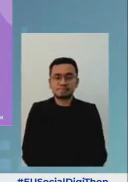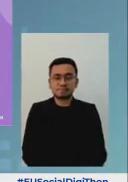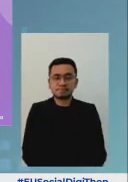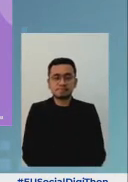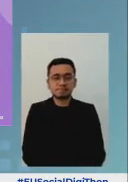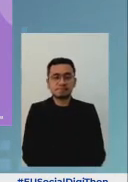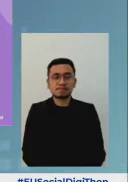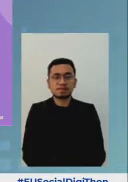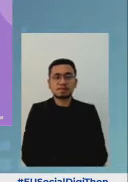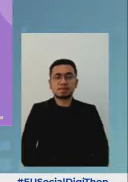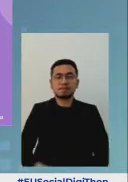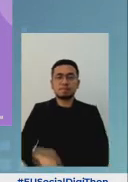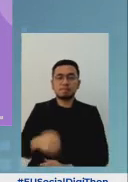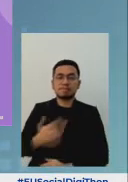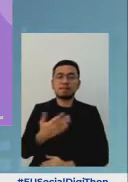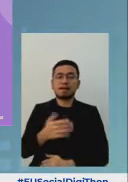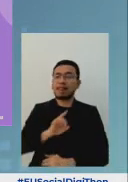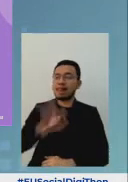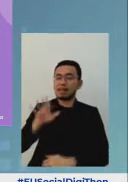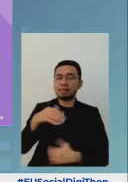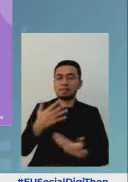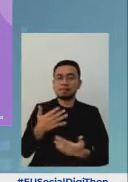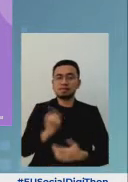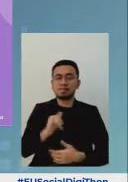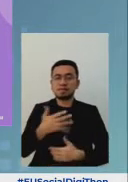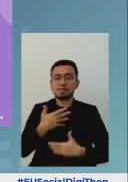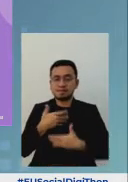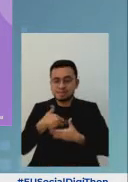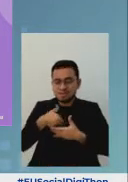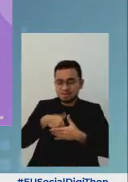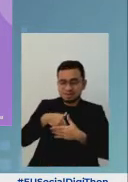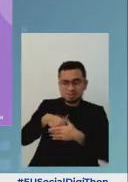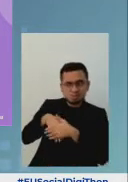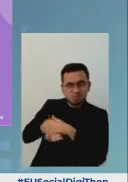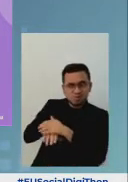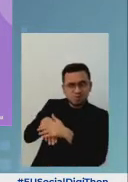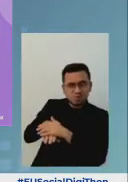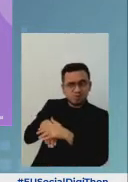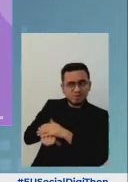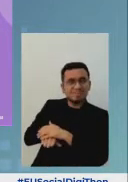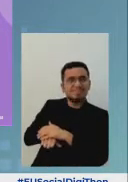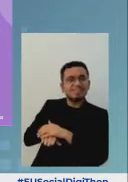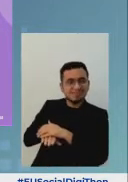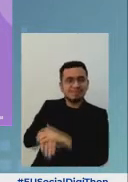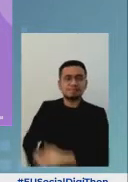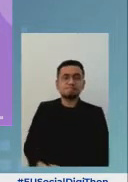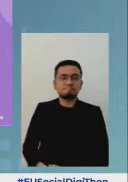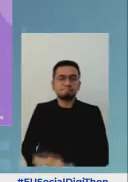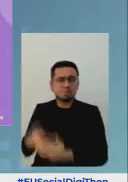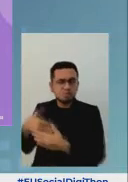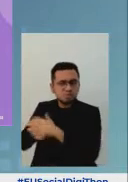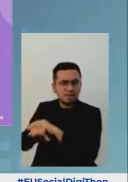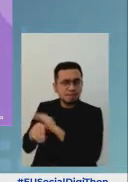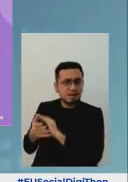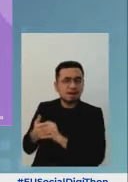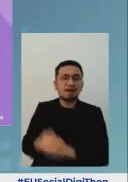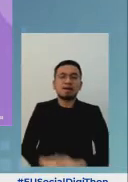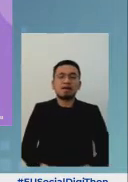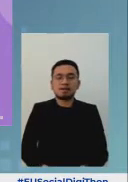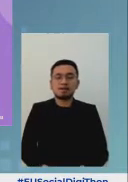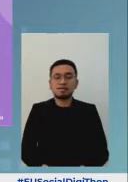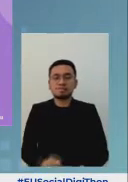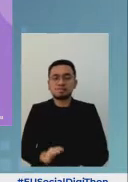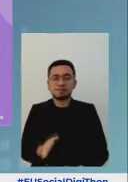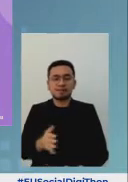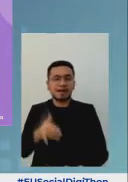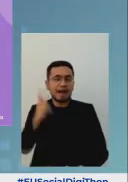perilaku lainnya adalah menyembunyikan. Jadi ketika seorang anak ya atau kita sendiri mencoba menyembunyikan layar